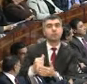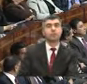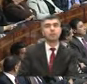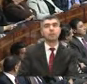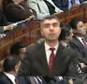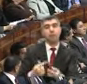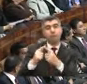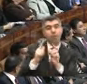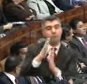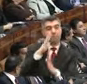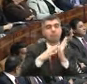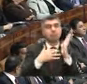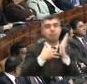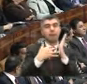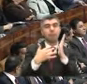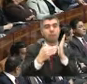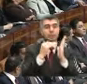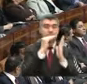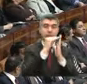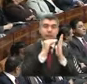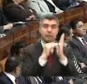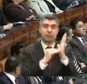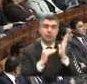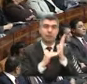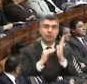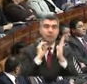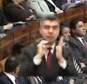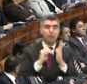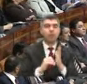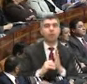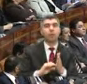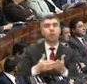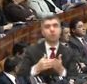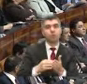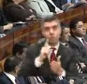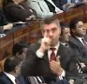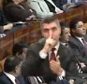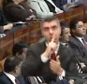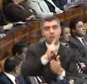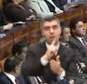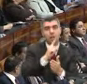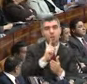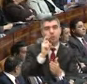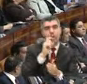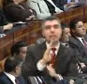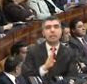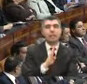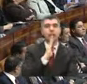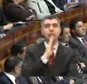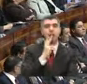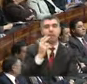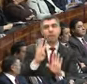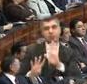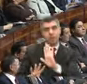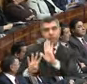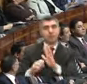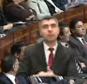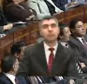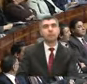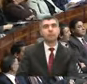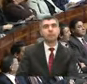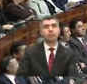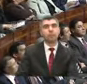جدول اعمال المجلس الاداري لديسمبر 2019، ولكن